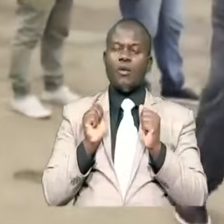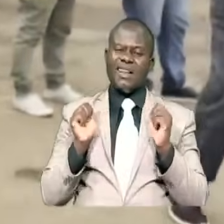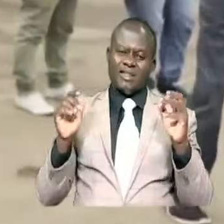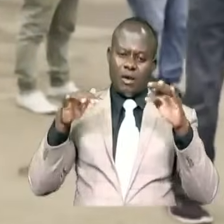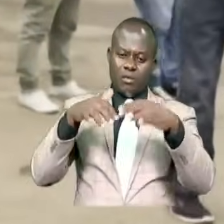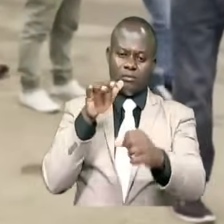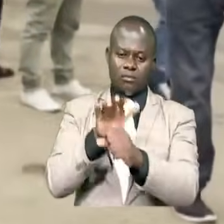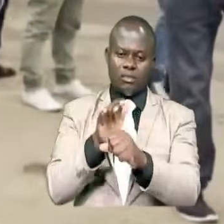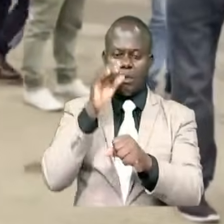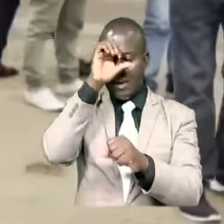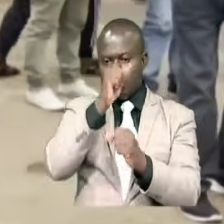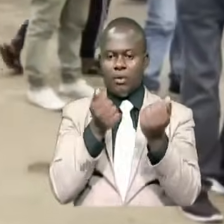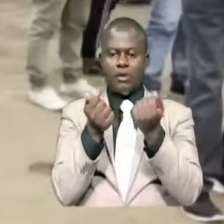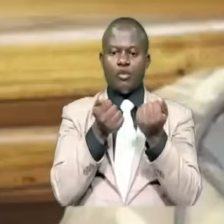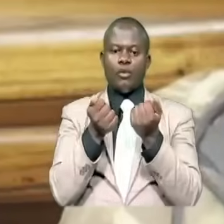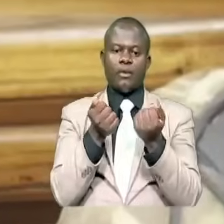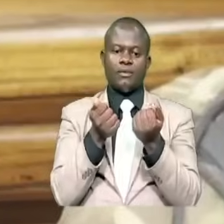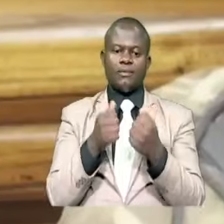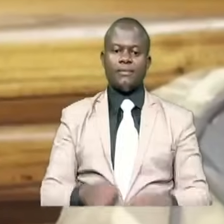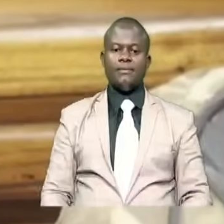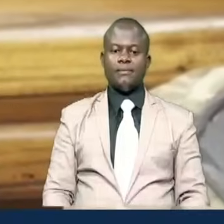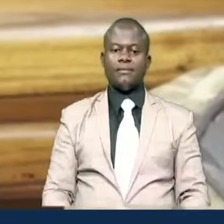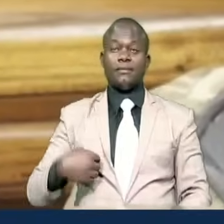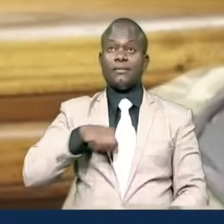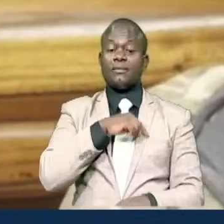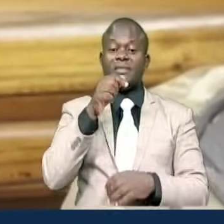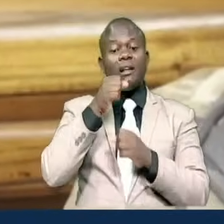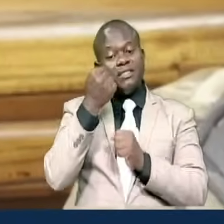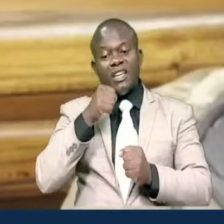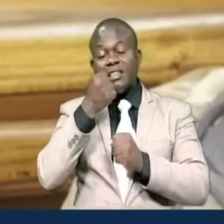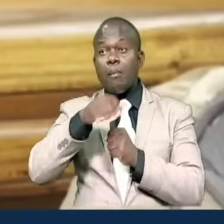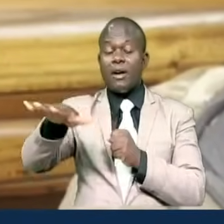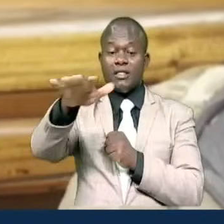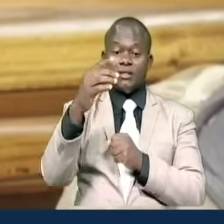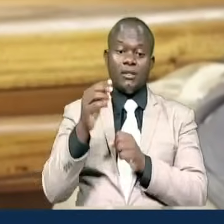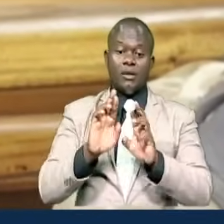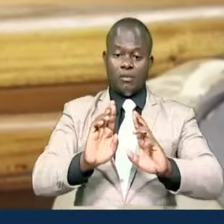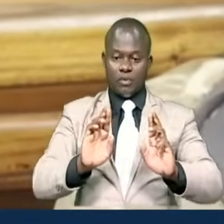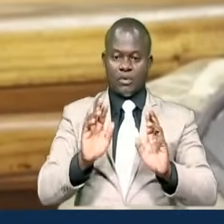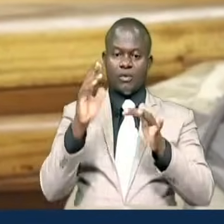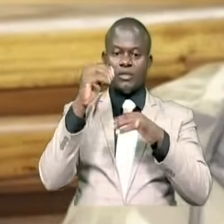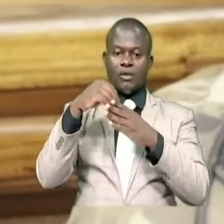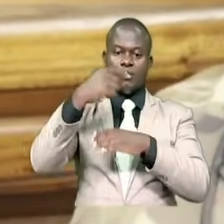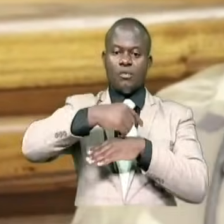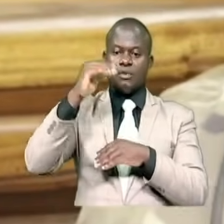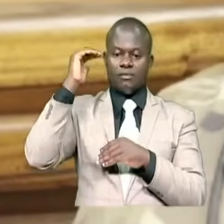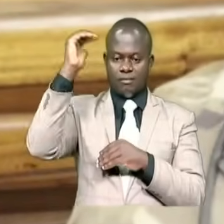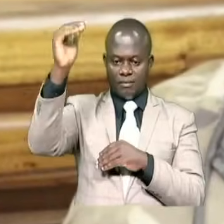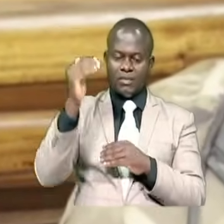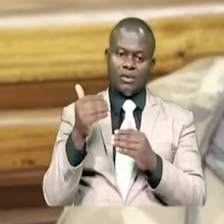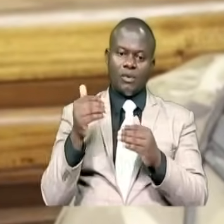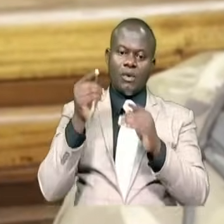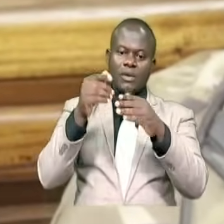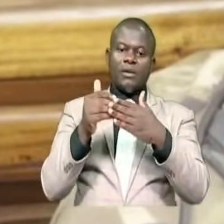benshi bakabura imodoka zibatwara ndi nyamasheke ngiye mu munsi mukuru ndo kwitegura kujya kwitegura umunsi mukuru kugenda kare